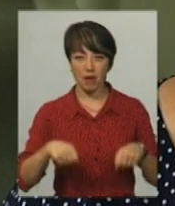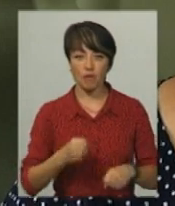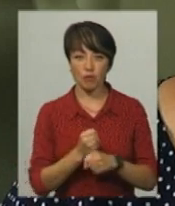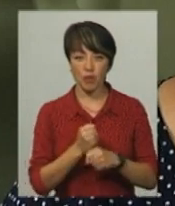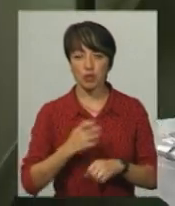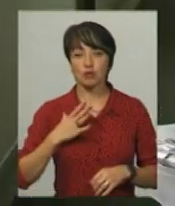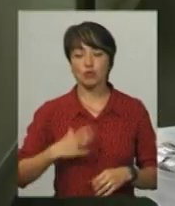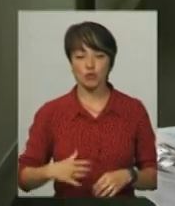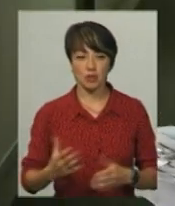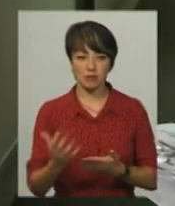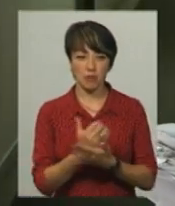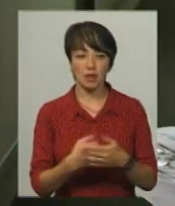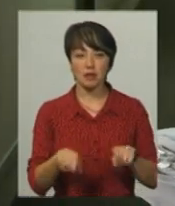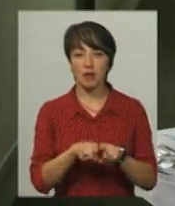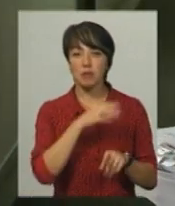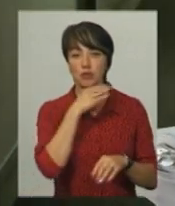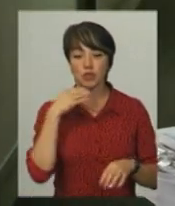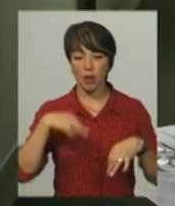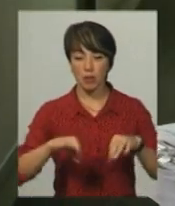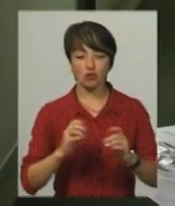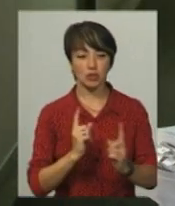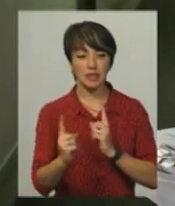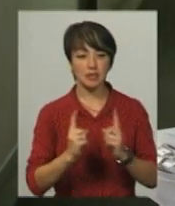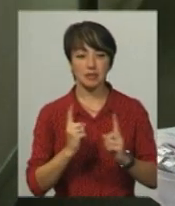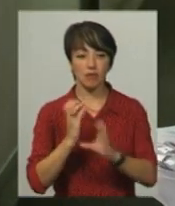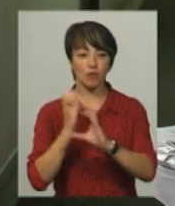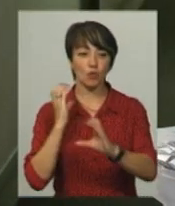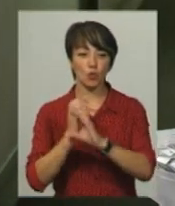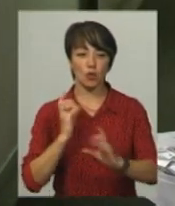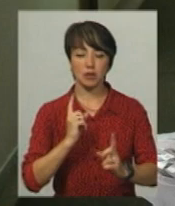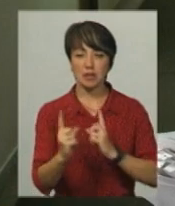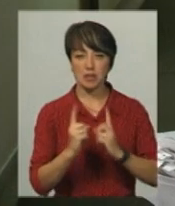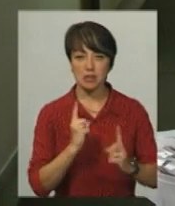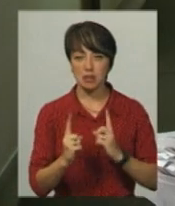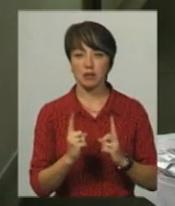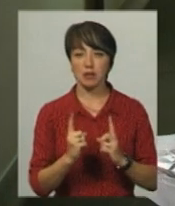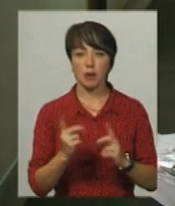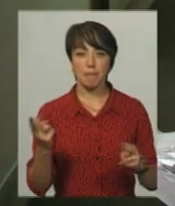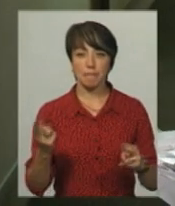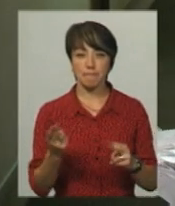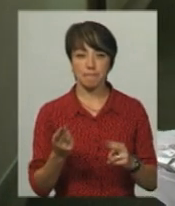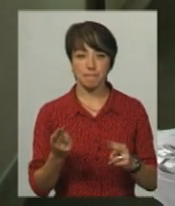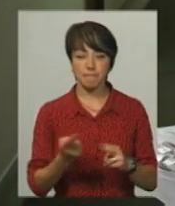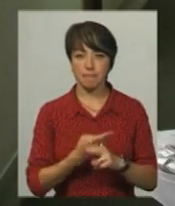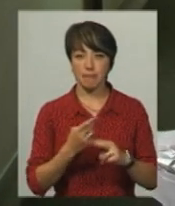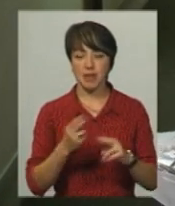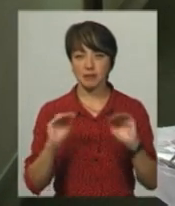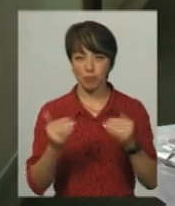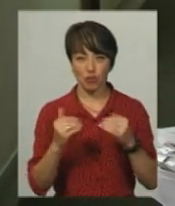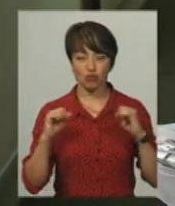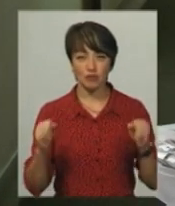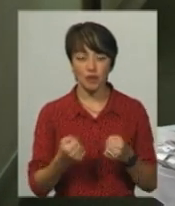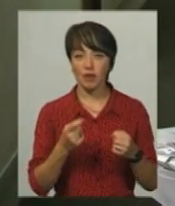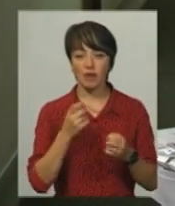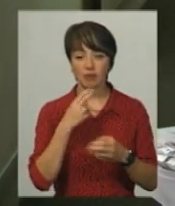ми змушені. Так як почало багато машин їздити, почали ці фури великі їздити, вони їздять без швидкості, без ограничення швидкості,